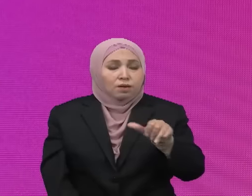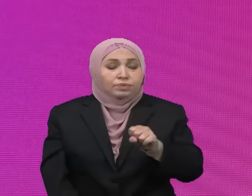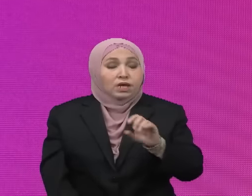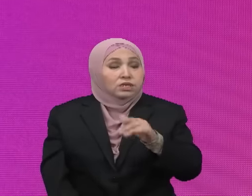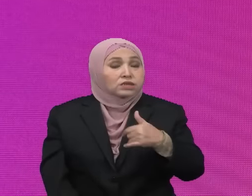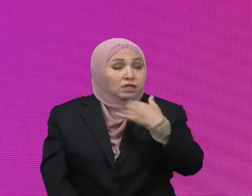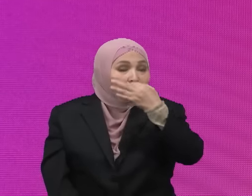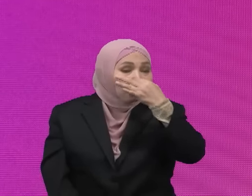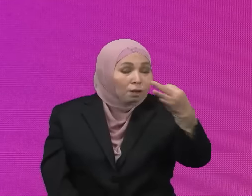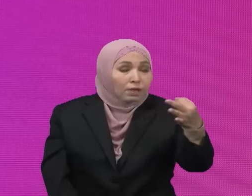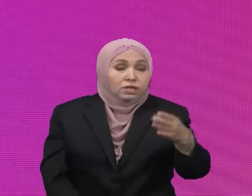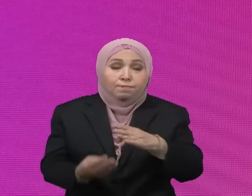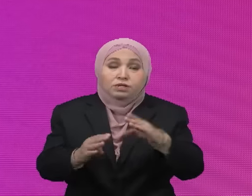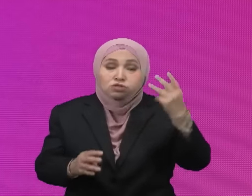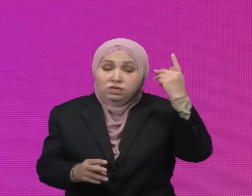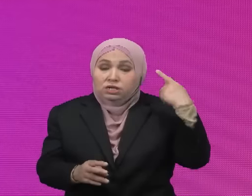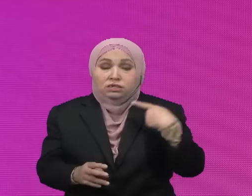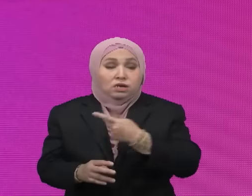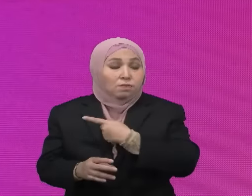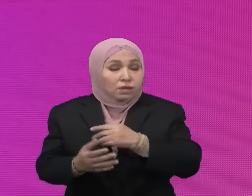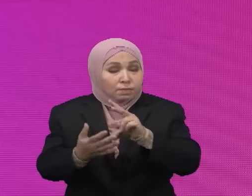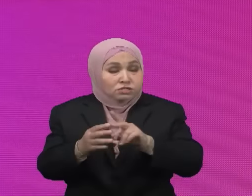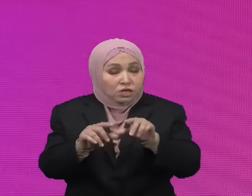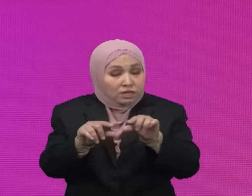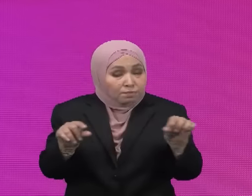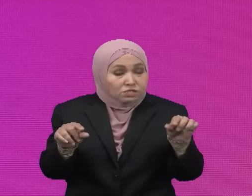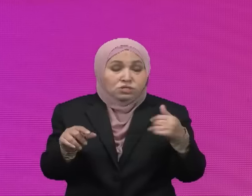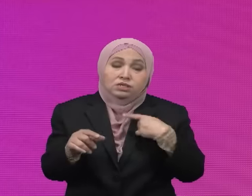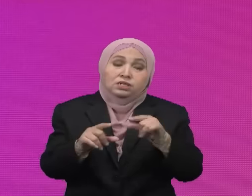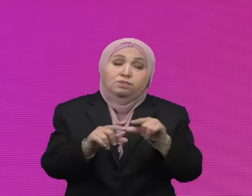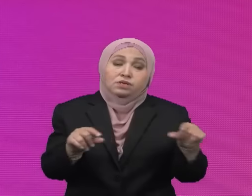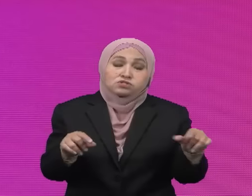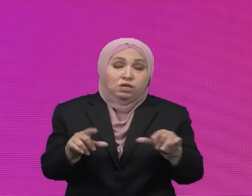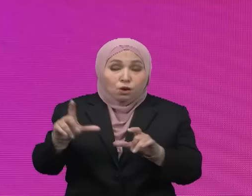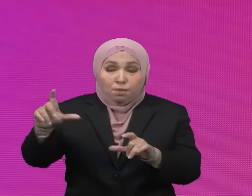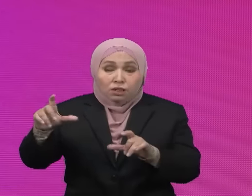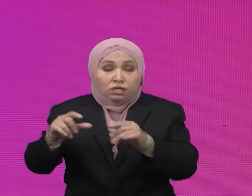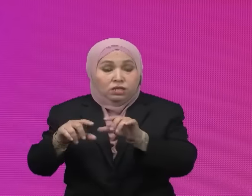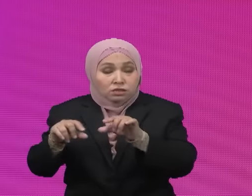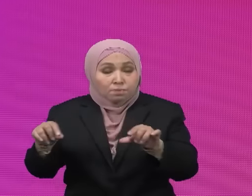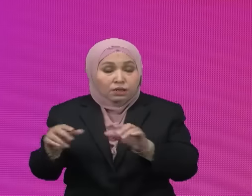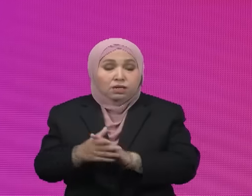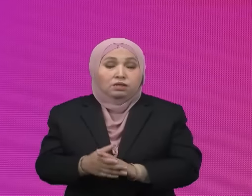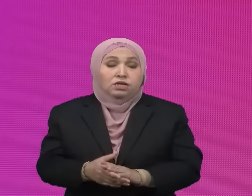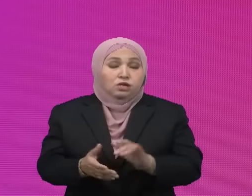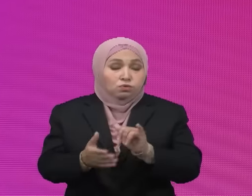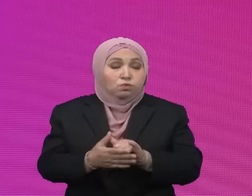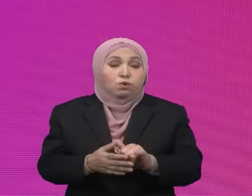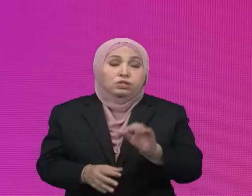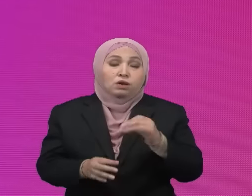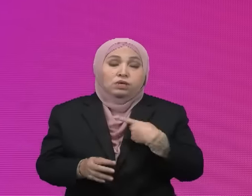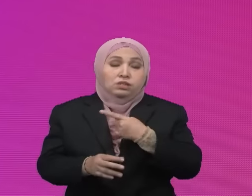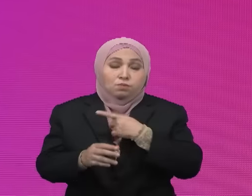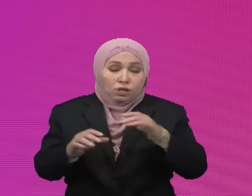Jangan terpengaruh dengan bahasa kita. Bila baca Quran, huruf yang nipis kita nipiskan. Huruf yang tebal kita tebalkan. Itu pun kalau kita